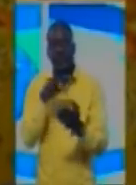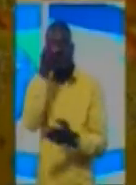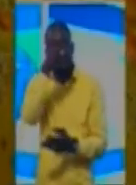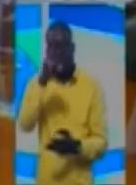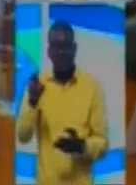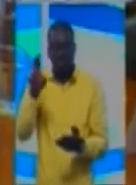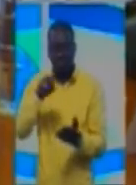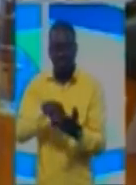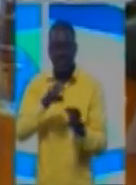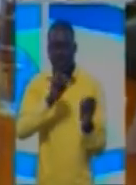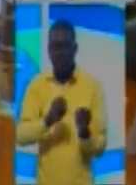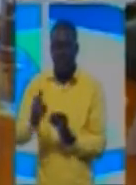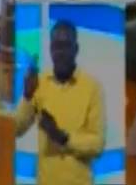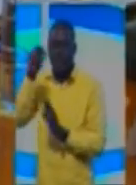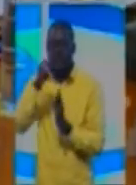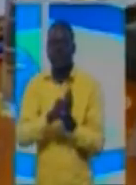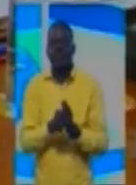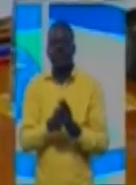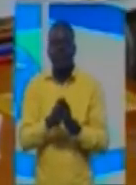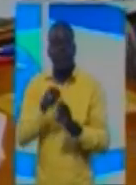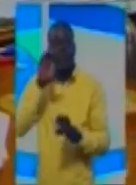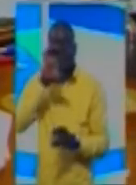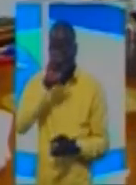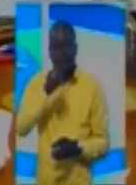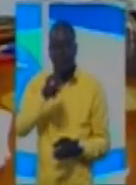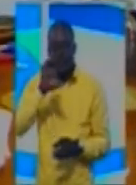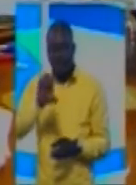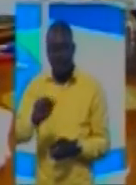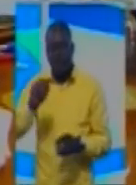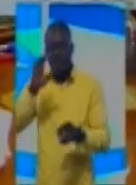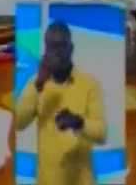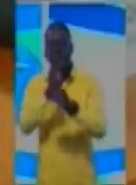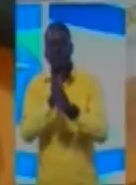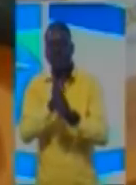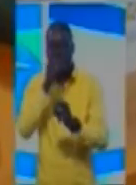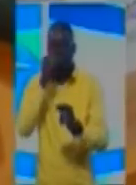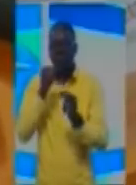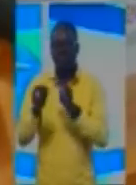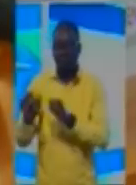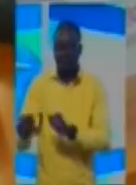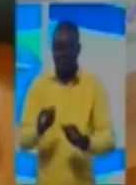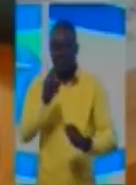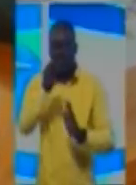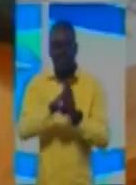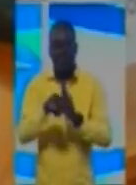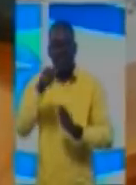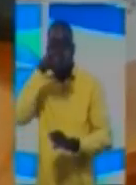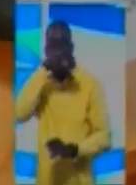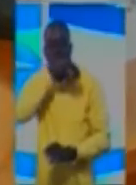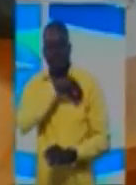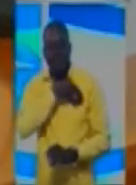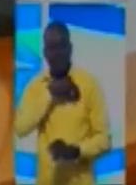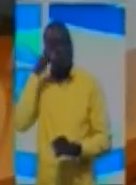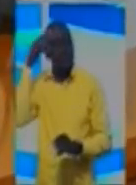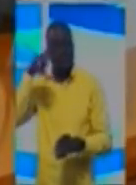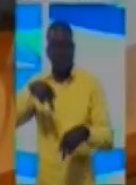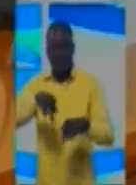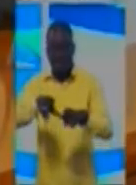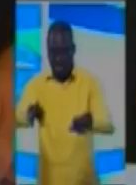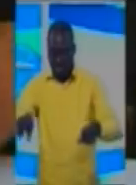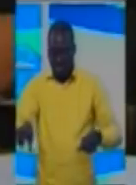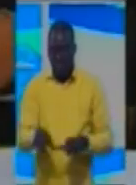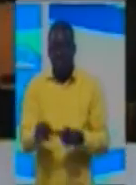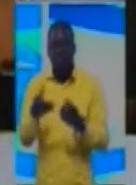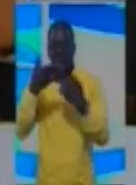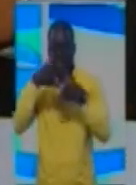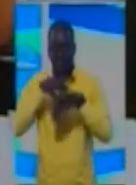opérations. Le conseil d'administration se félicite de l'atteinte de tels niveaux d'engagement au bénéfice des populations de sa zone d'intervention. Pour